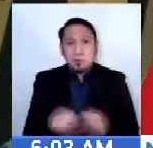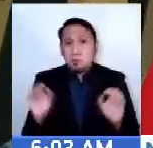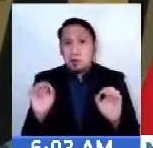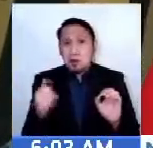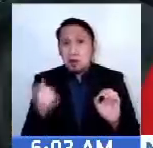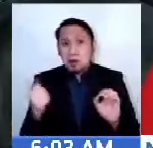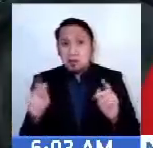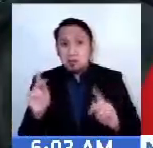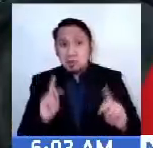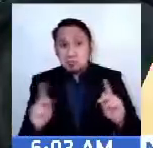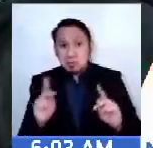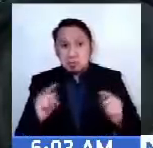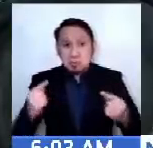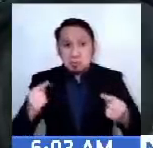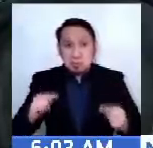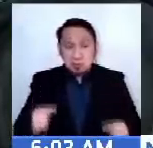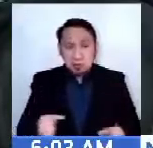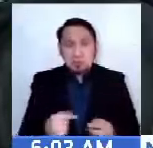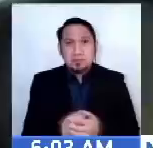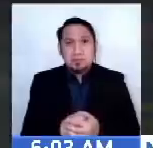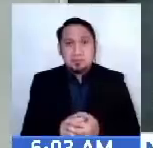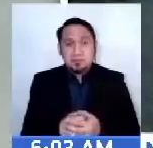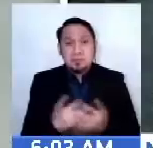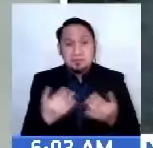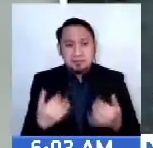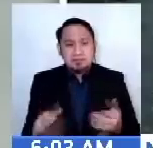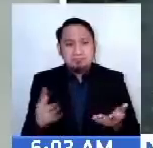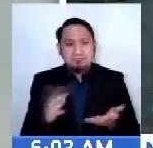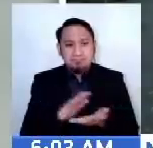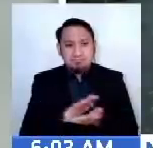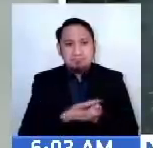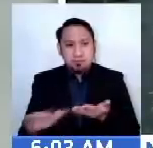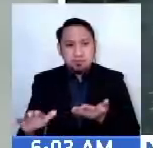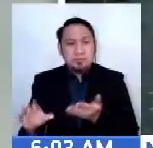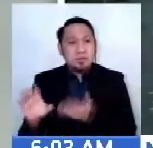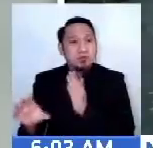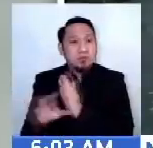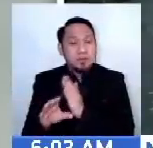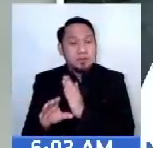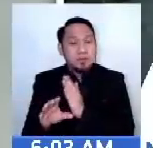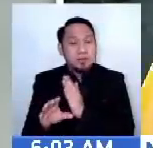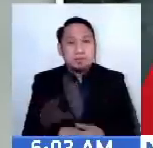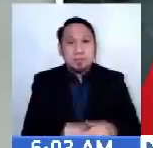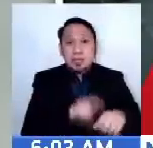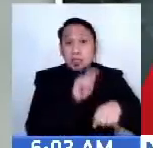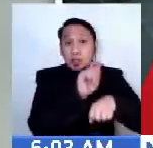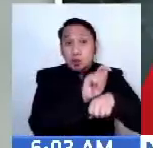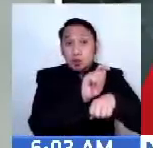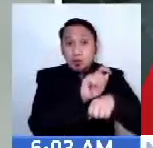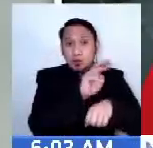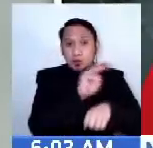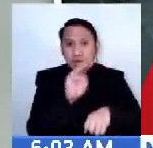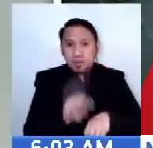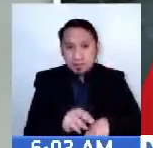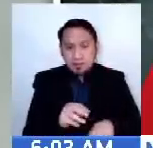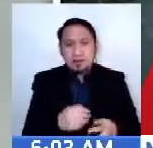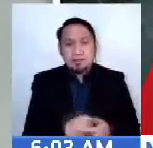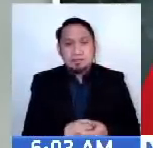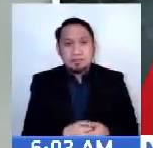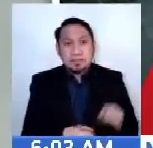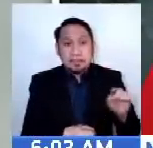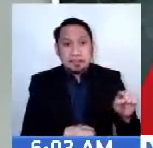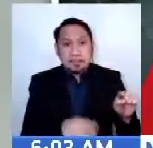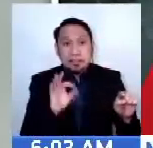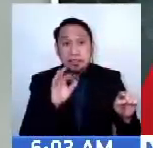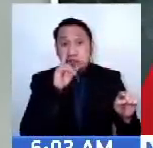traffic hanggang sa maialis sa lugar ang sasakyan. Sa Tondo, Maynila naman, patay ang isang 9 taong gulang na lalaki